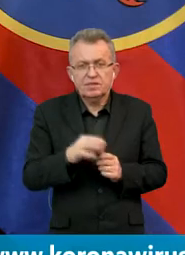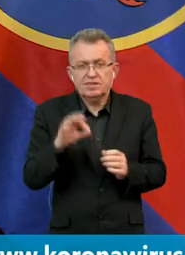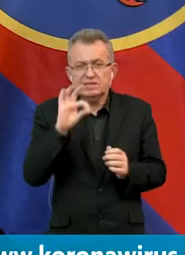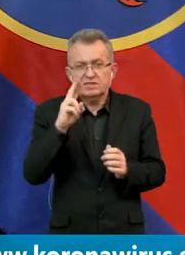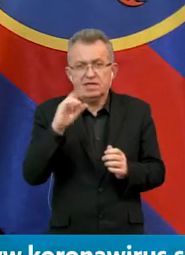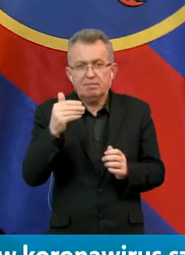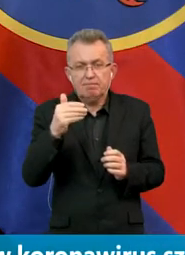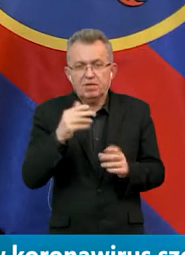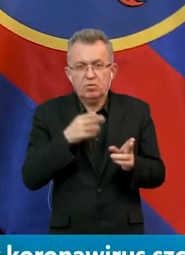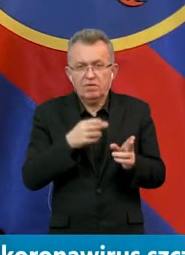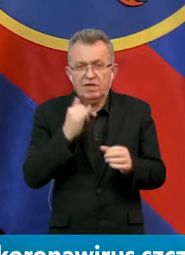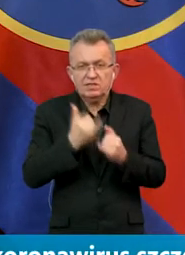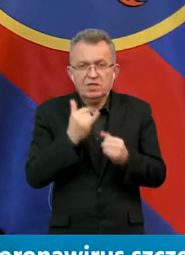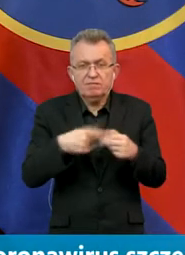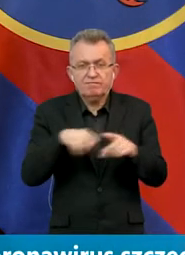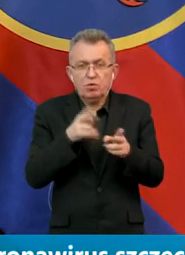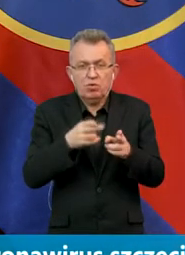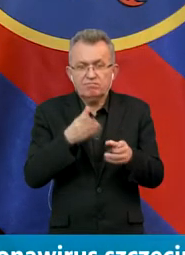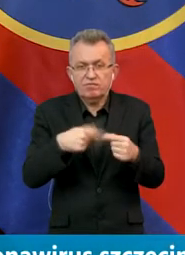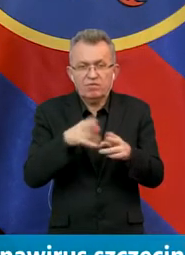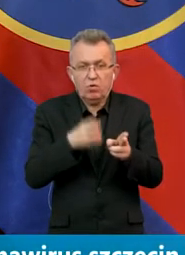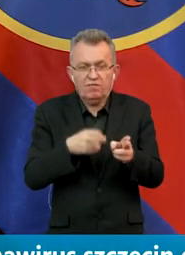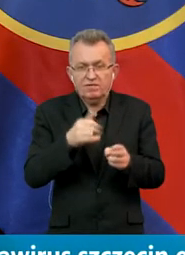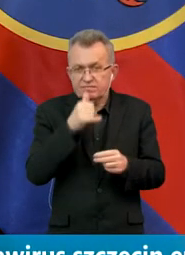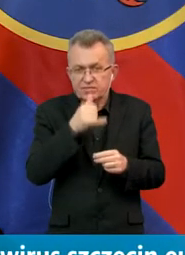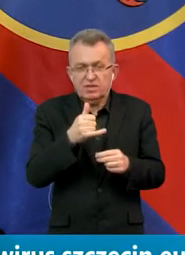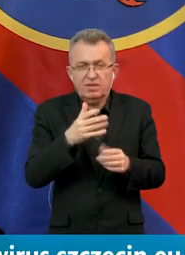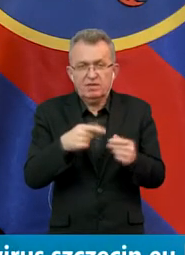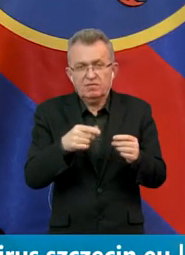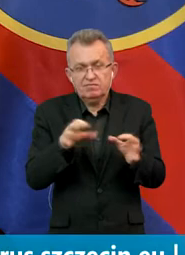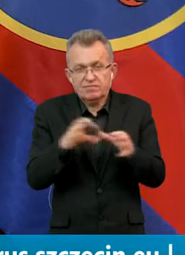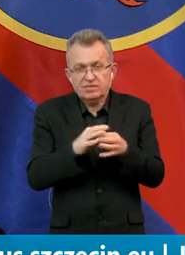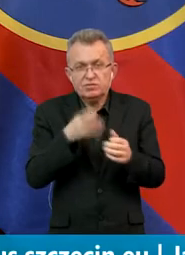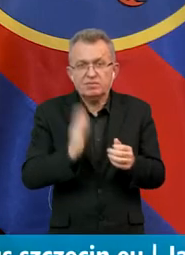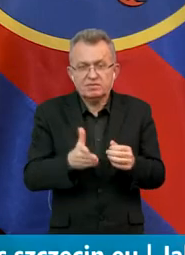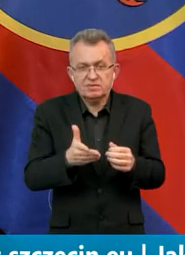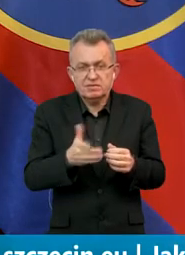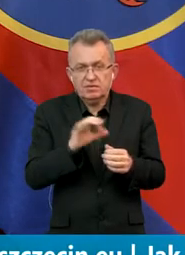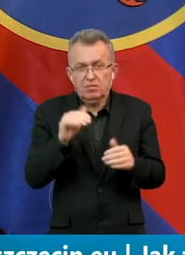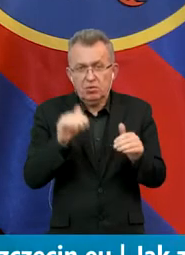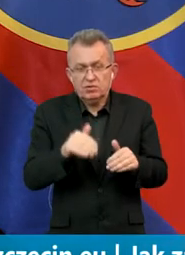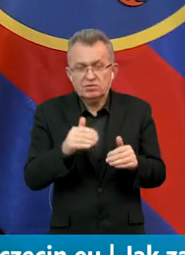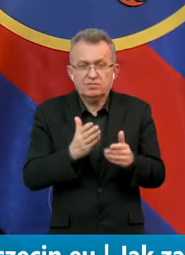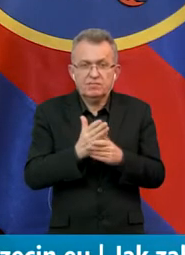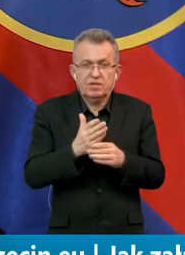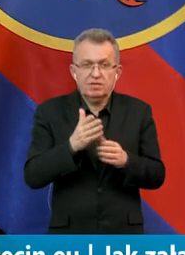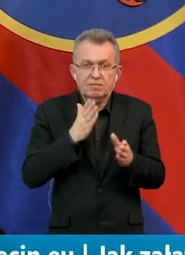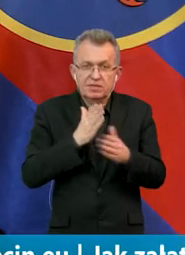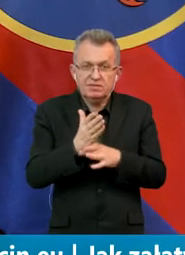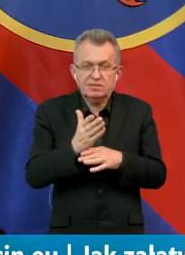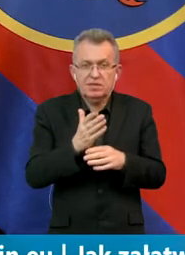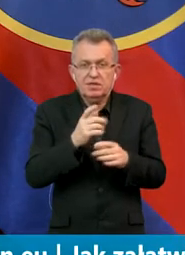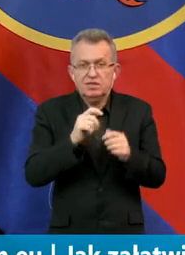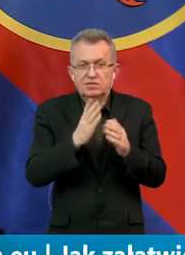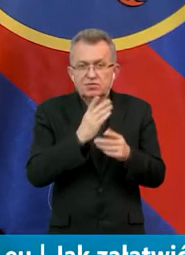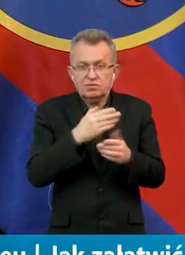jeżeli spółka kolejowa nie wyrobi się na czas z modernizacją linii kolejowych i infrastruktury towarzyszącej? Czy rozważany jest okres przejściowy, w którym obsługiwana będzie tylko część tras,